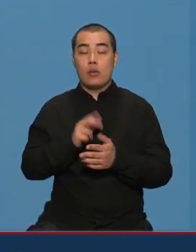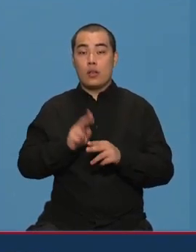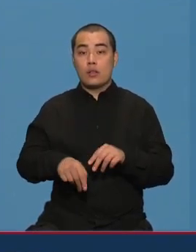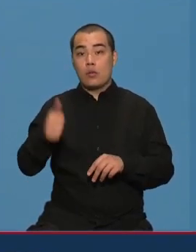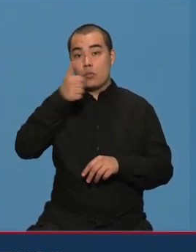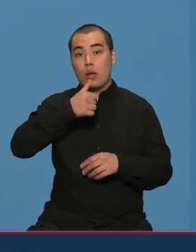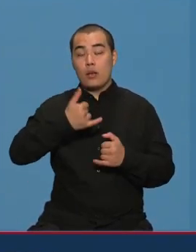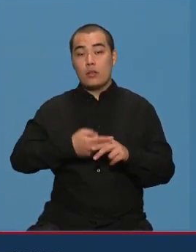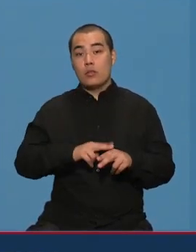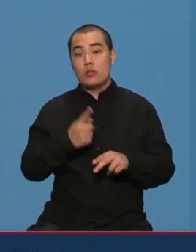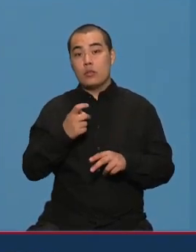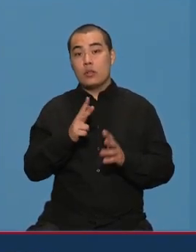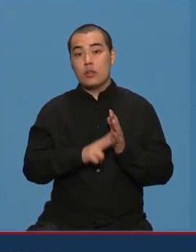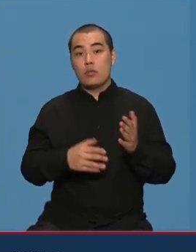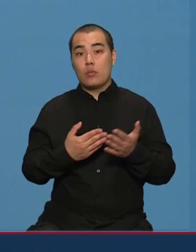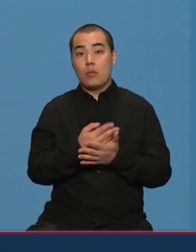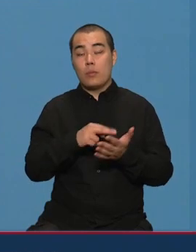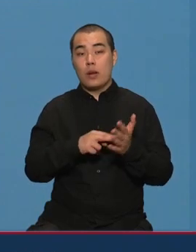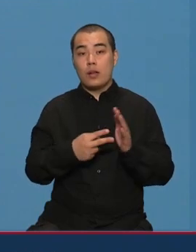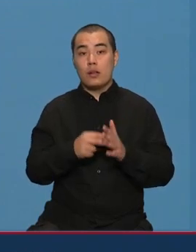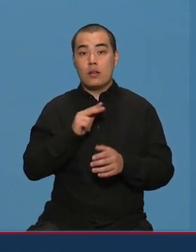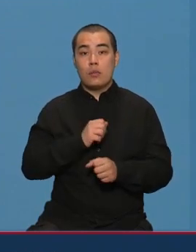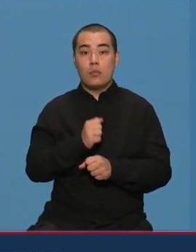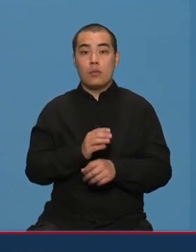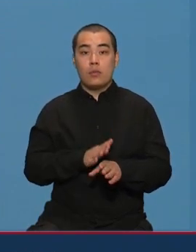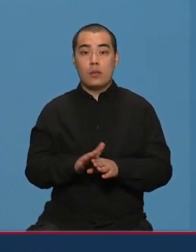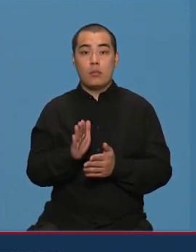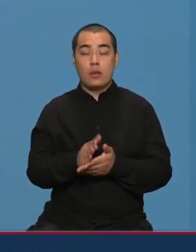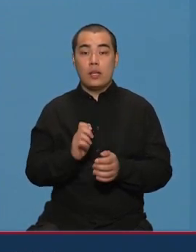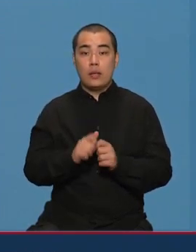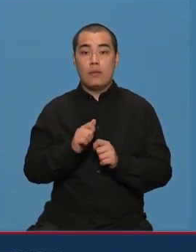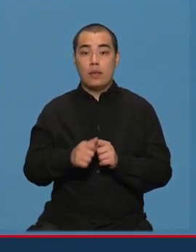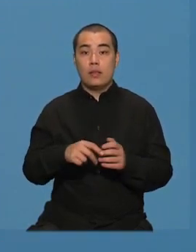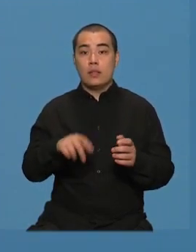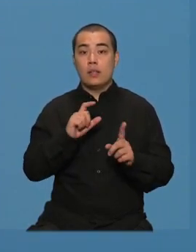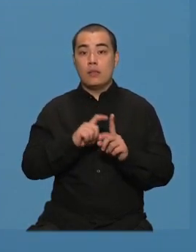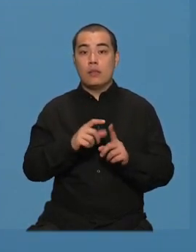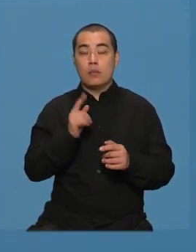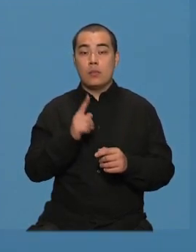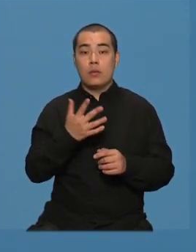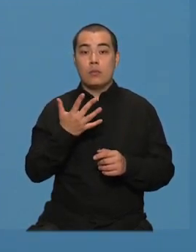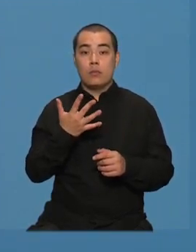дейін 180 жаңа жоба іске қосылады. Инвестиция көлемі 1,5 триллион теңгені құрайды.